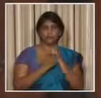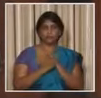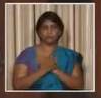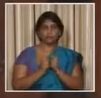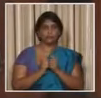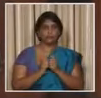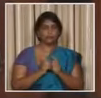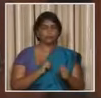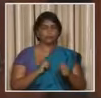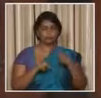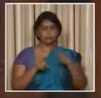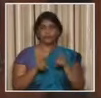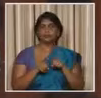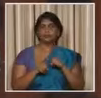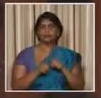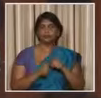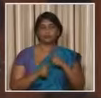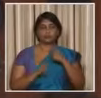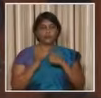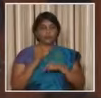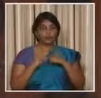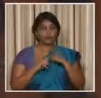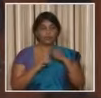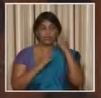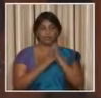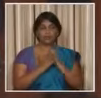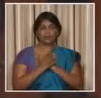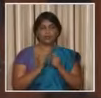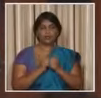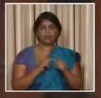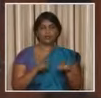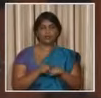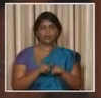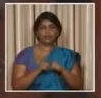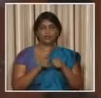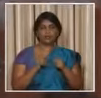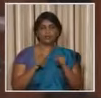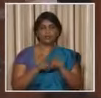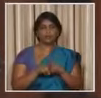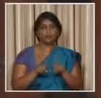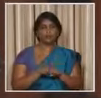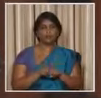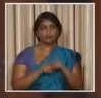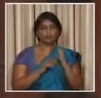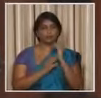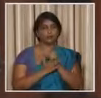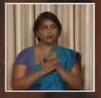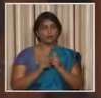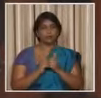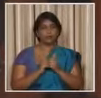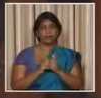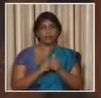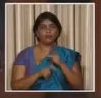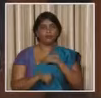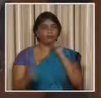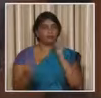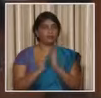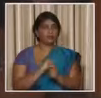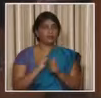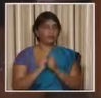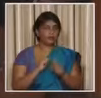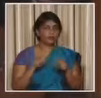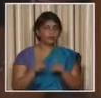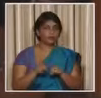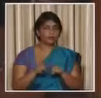මේක අවුරුද්දේ මේ ප්‍රමාණයට බදු එකතු කරා නම් අවුරුද්දේ ඩොලර් මිලියන 3ක ප්‍රමාණයක් බදු වෙනවා. හැබැයි මේක දැන් මේ වෙනස් කිරීම තුලින් මං